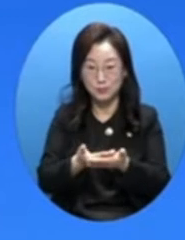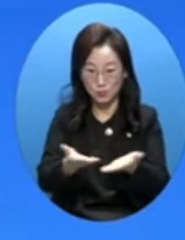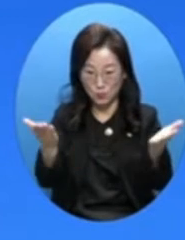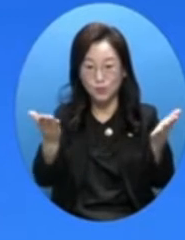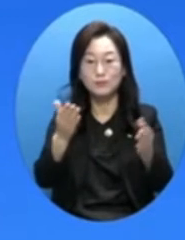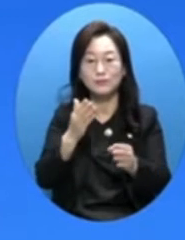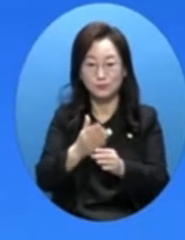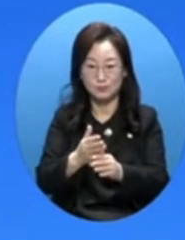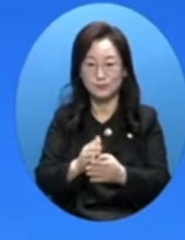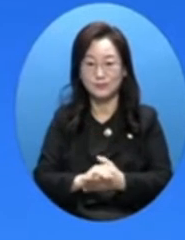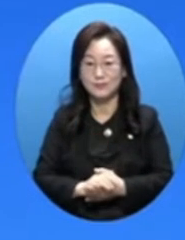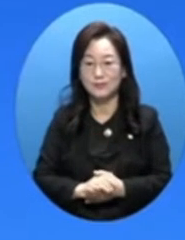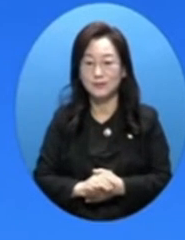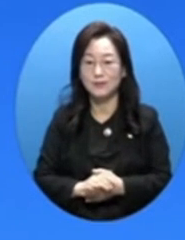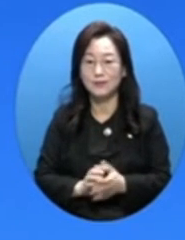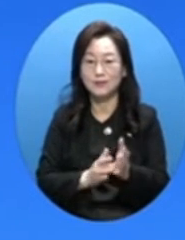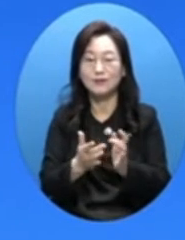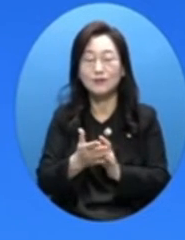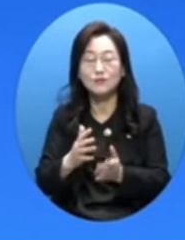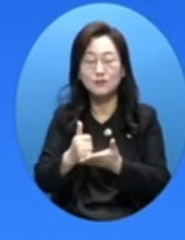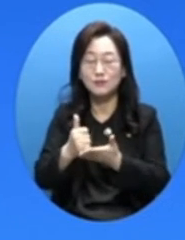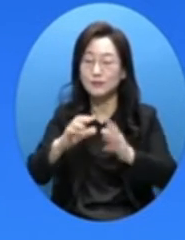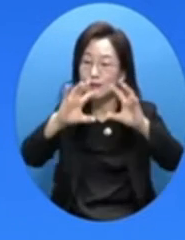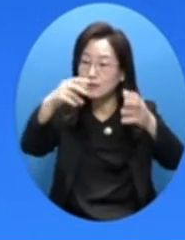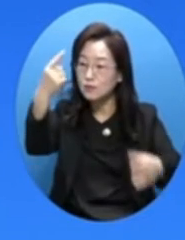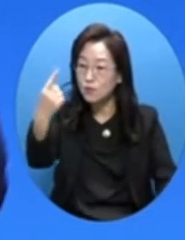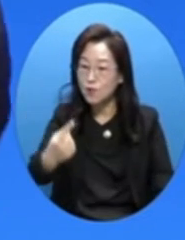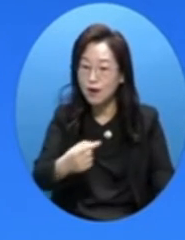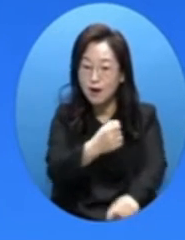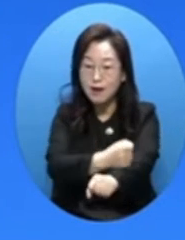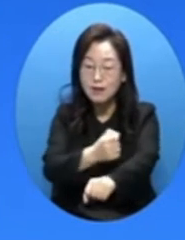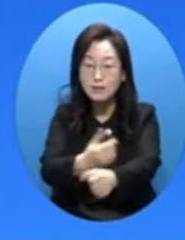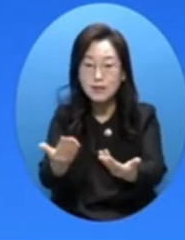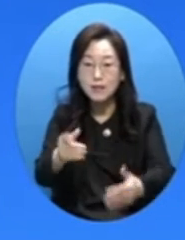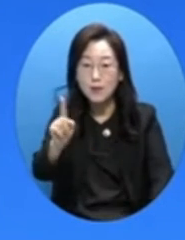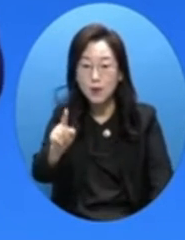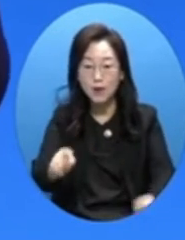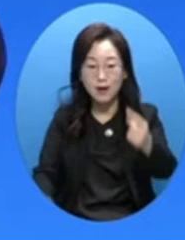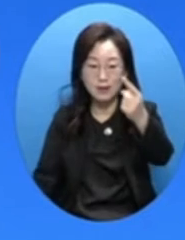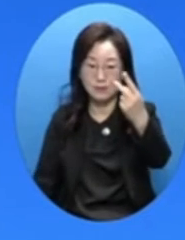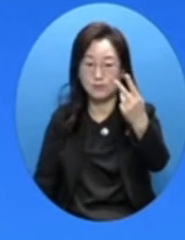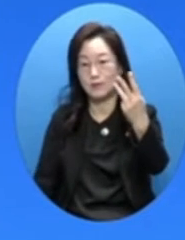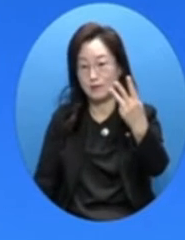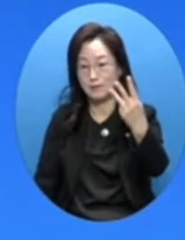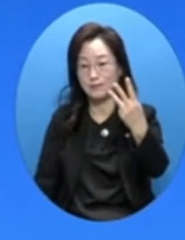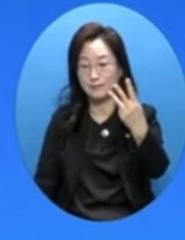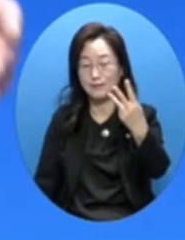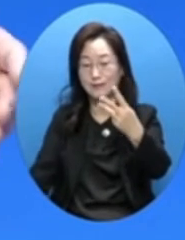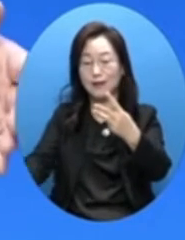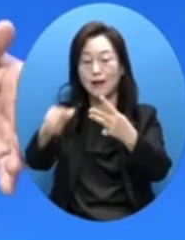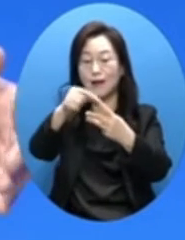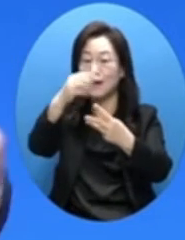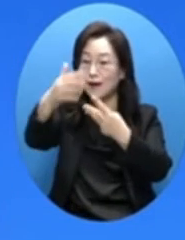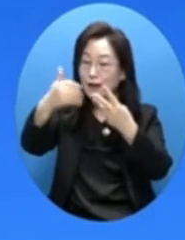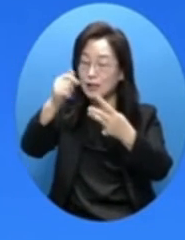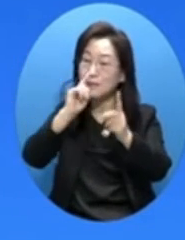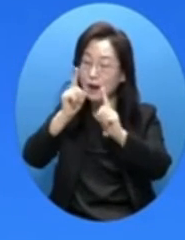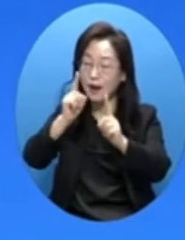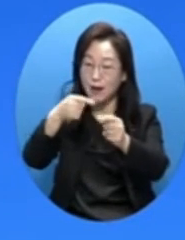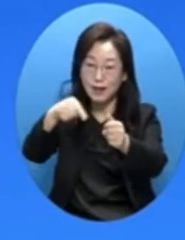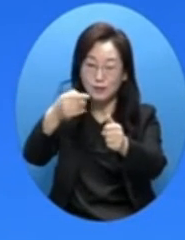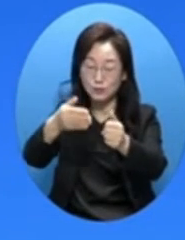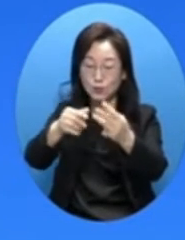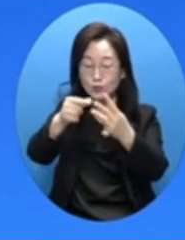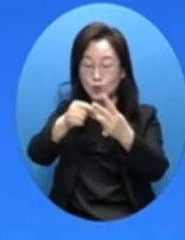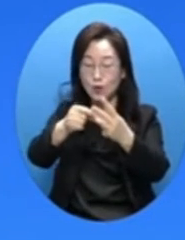계십니다. 예수님께서 이 땅에 오셔서 하신 일은 세 가지입니다. 하나님의 말씀을 가르치시고